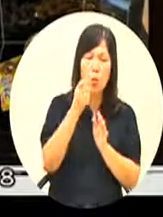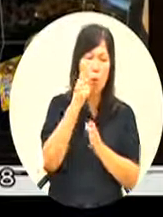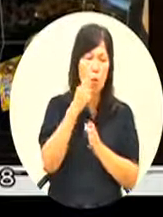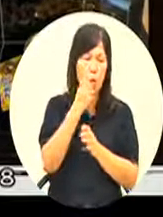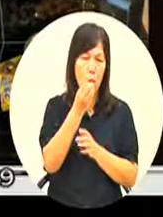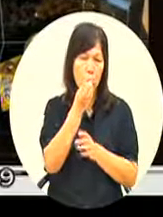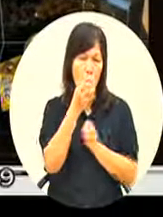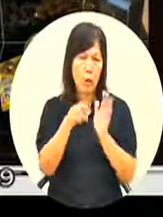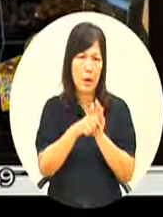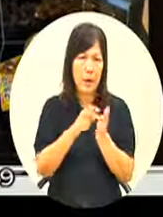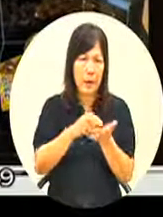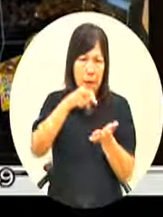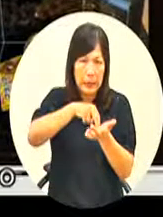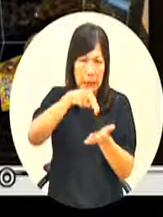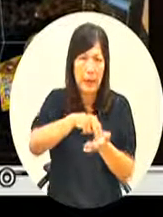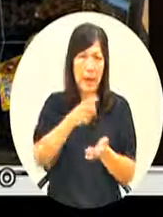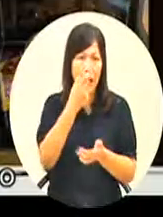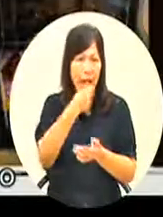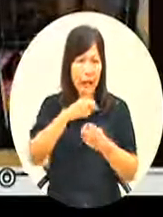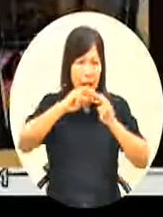糖。